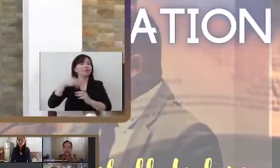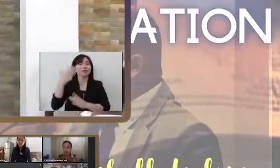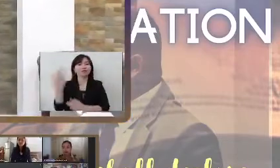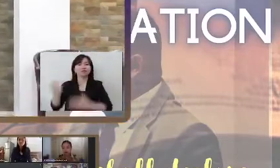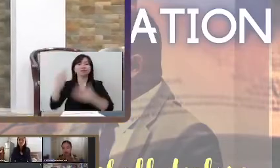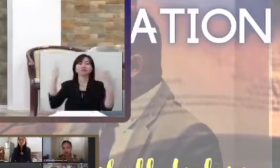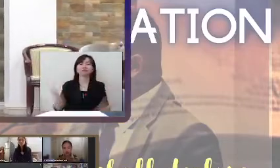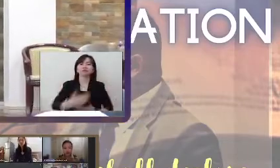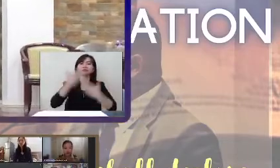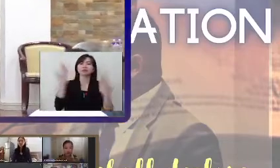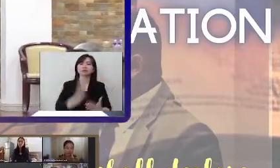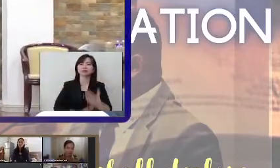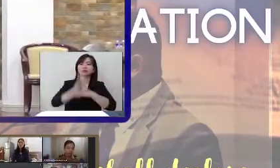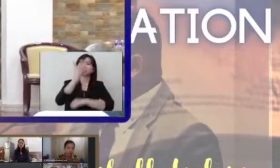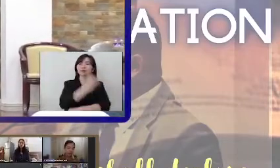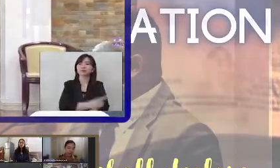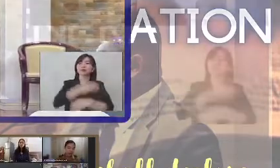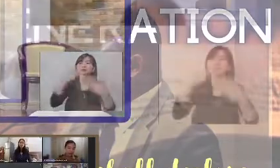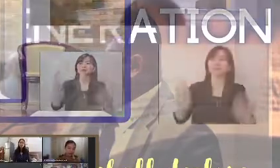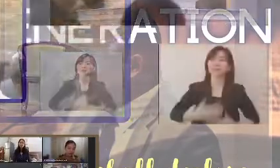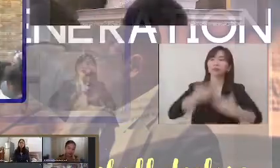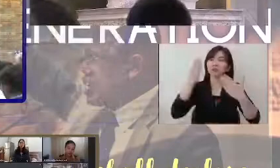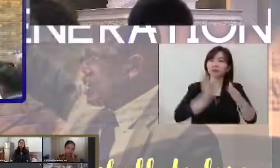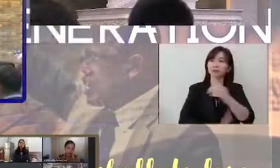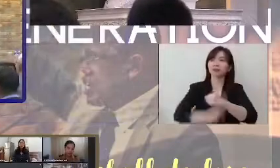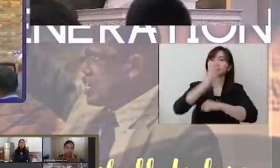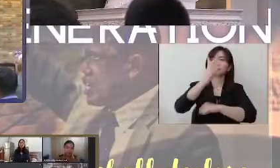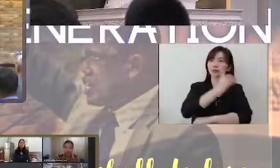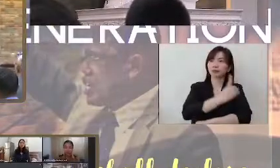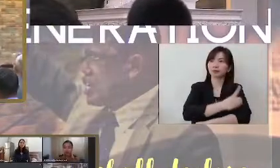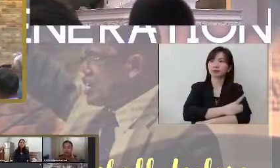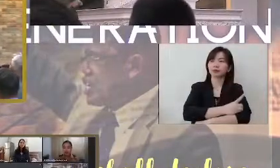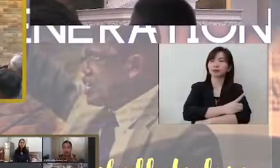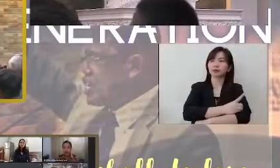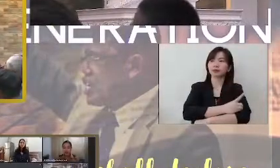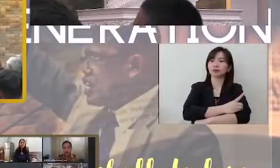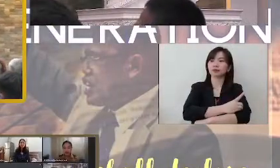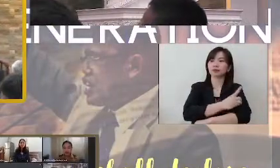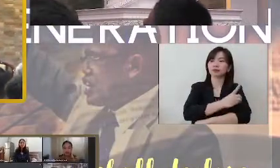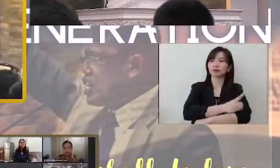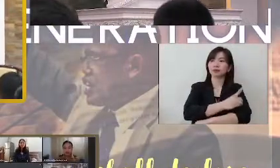you. Happy birthday, happy